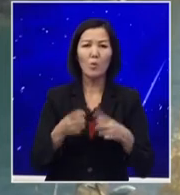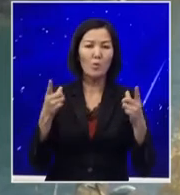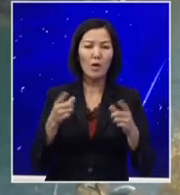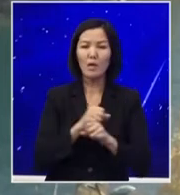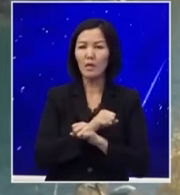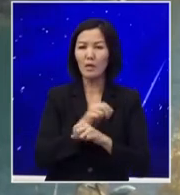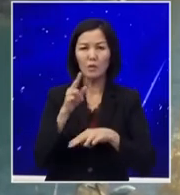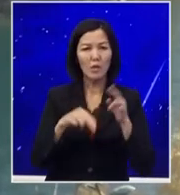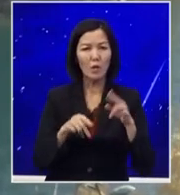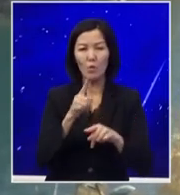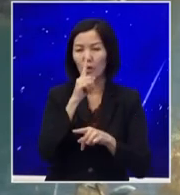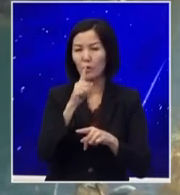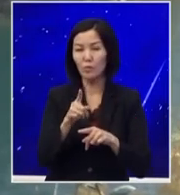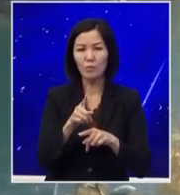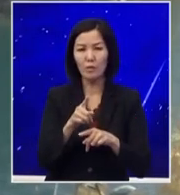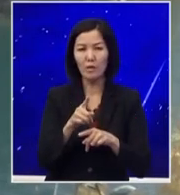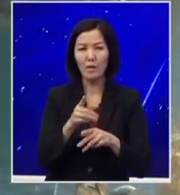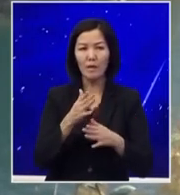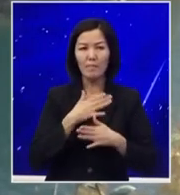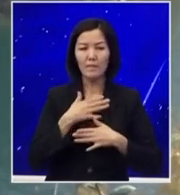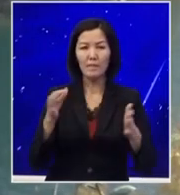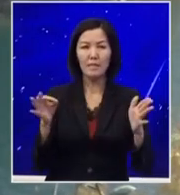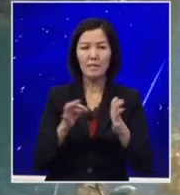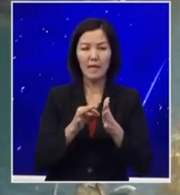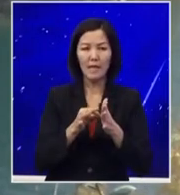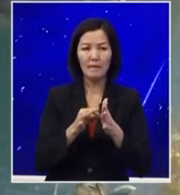біз айтып отырмыз. Қазіргі біздің мақсатымыз осы